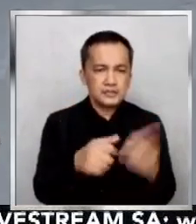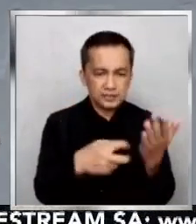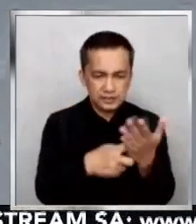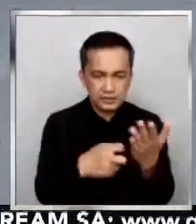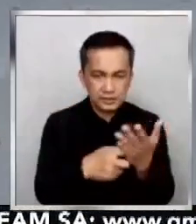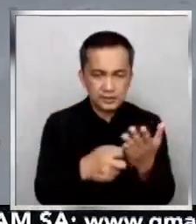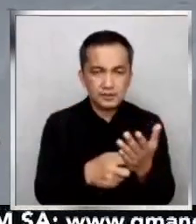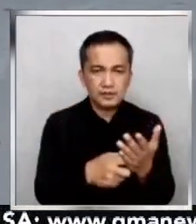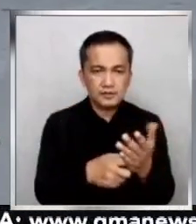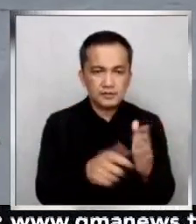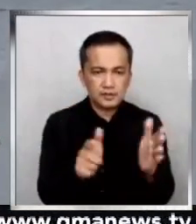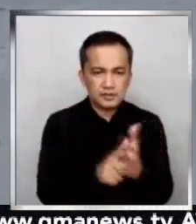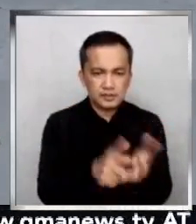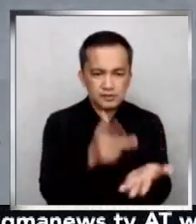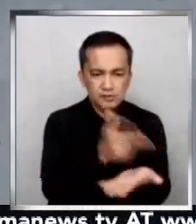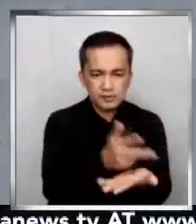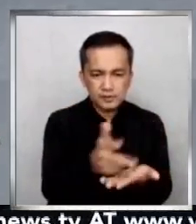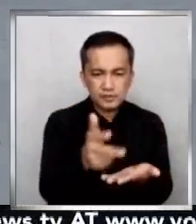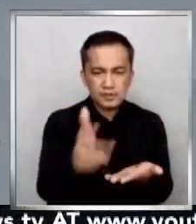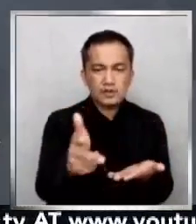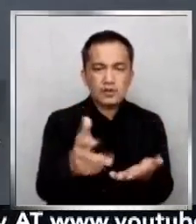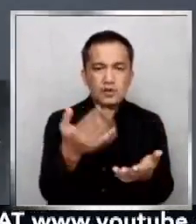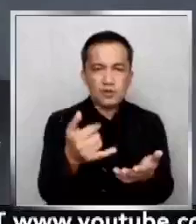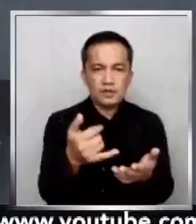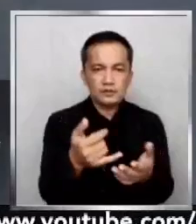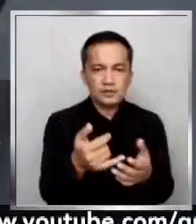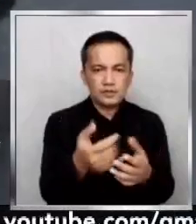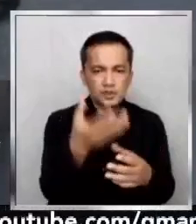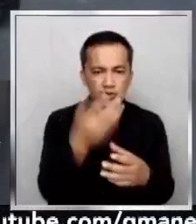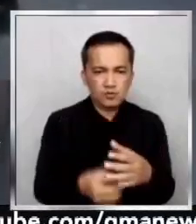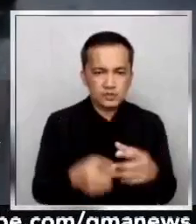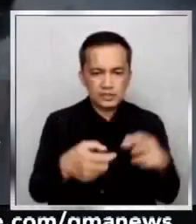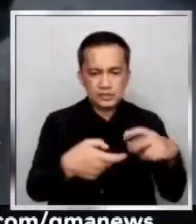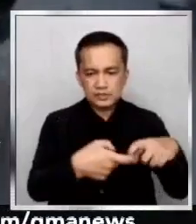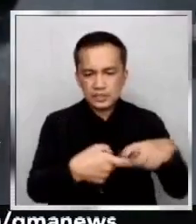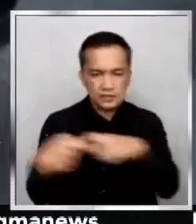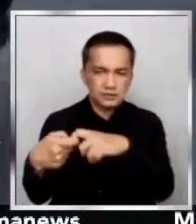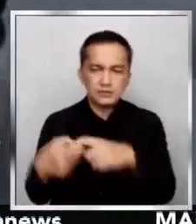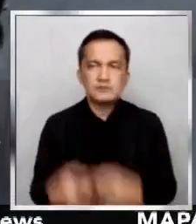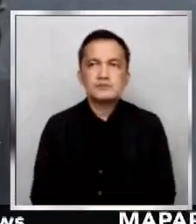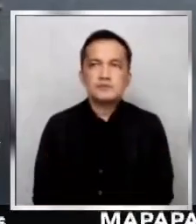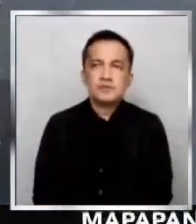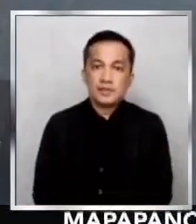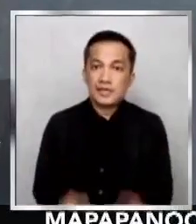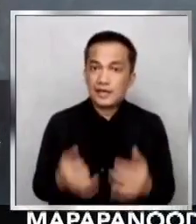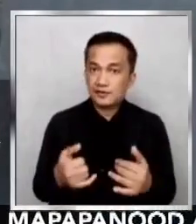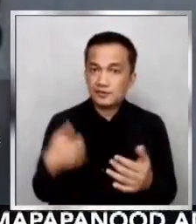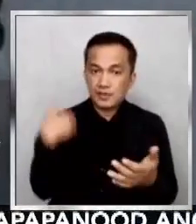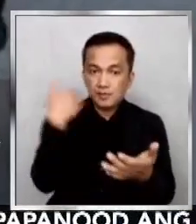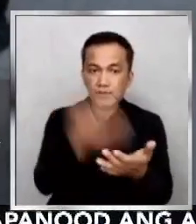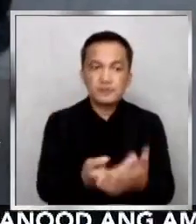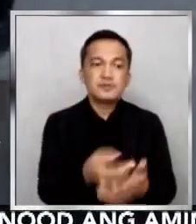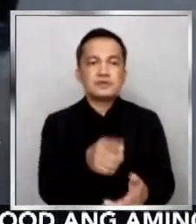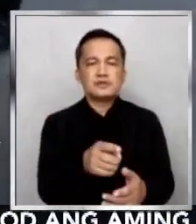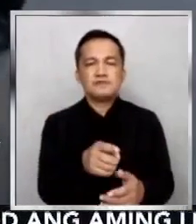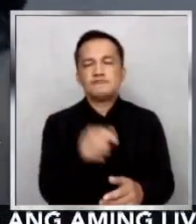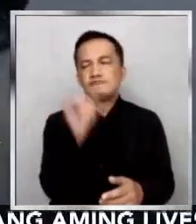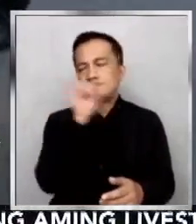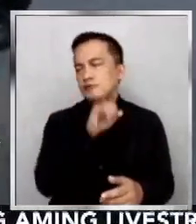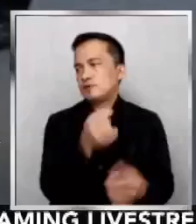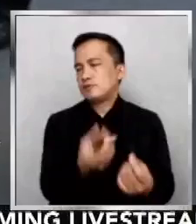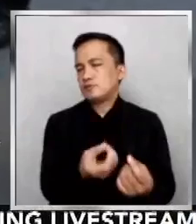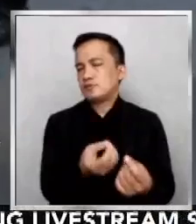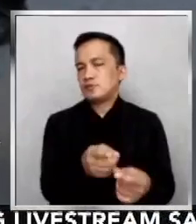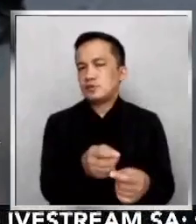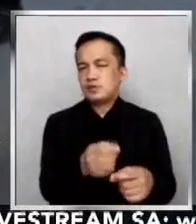inigal na nakaparada matapos na maubusan ng tow truck. Pero ngayon, naaabutan pa rin nila ang mga sasakyan kaya tinuluyan na ang mga